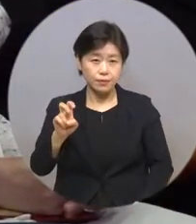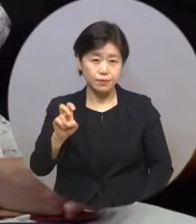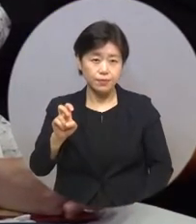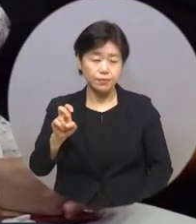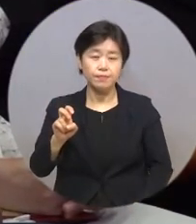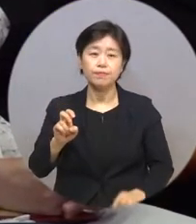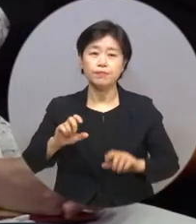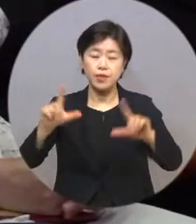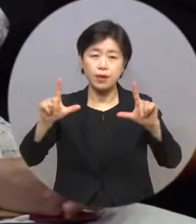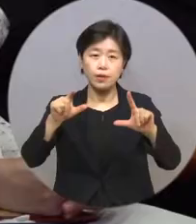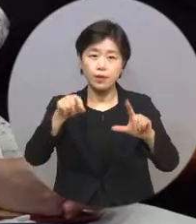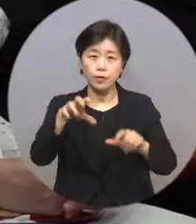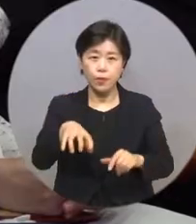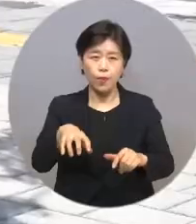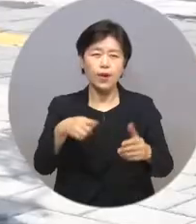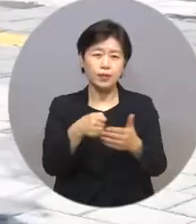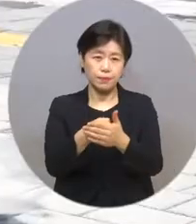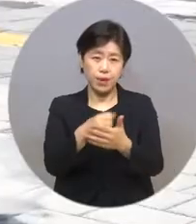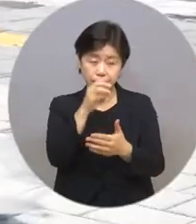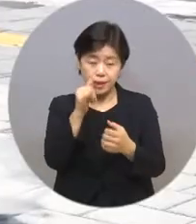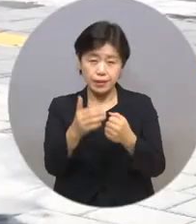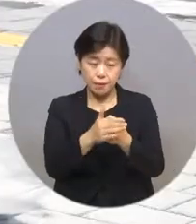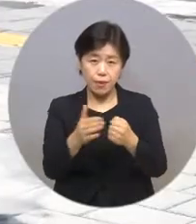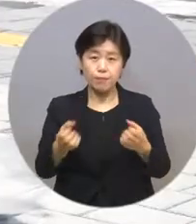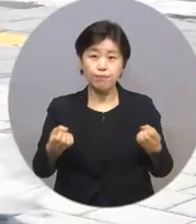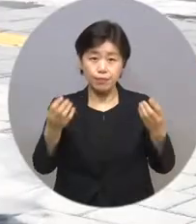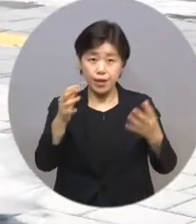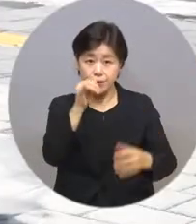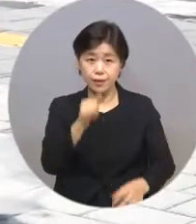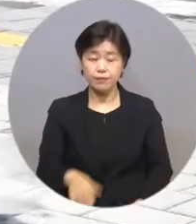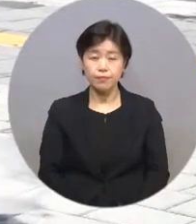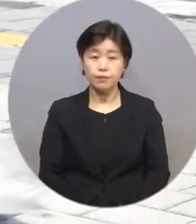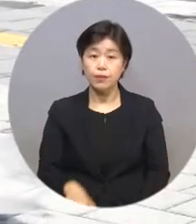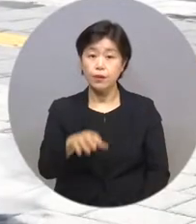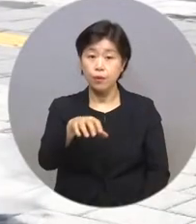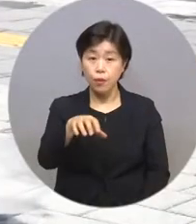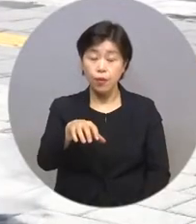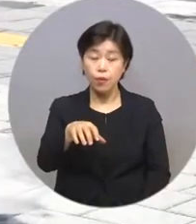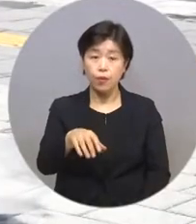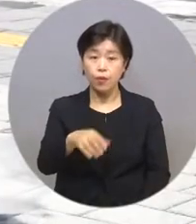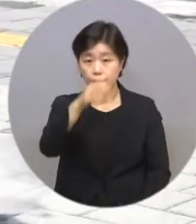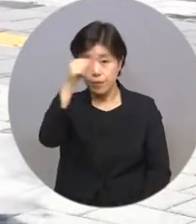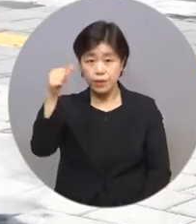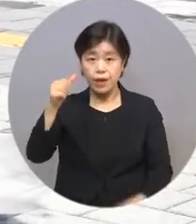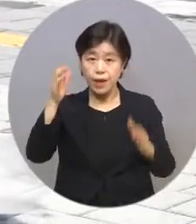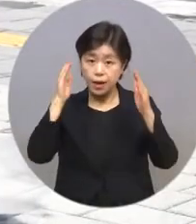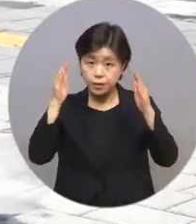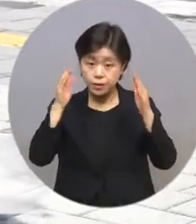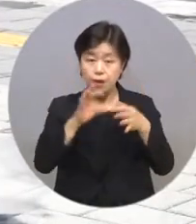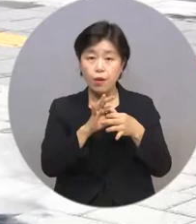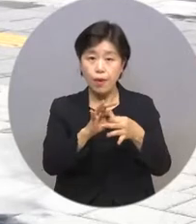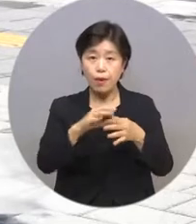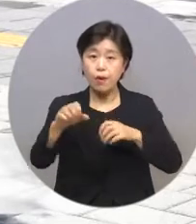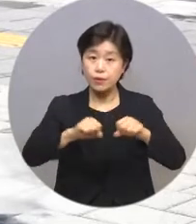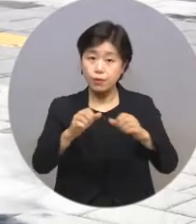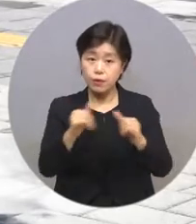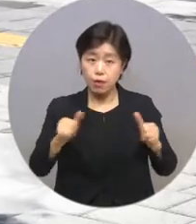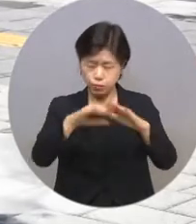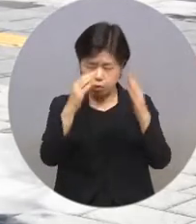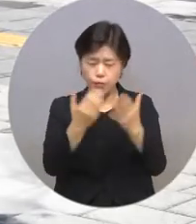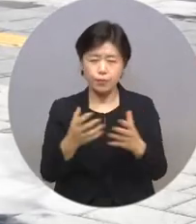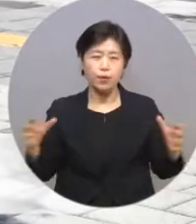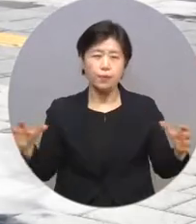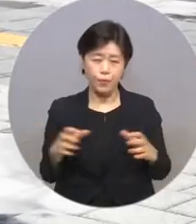평생학습 축제로 확대 개편했습니다 지역에서 기존의 평생학습과 관련된 활동을 하시는 분들이 한자리에 모여서